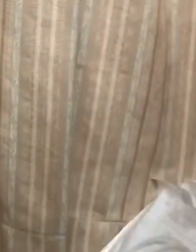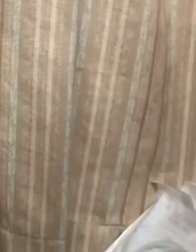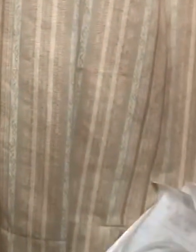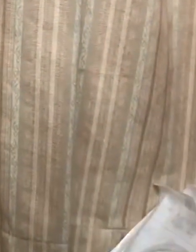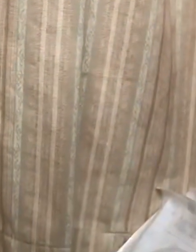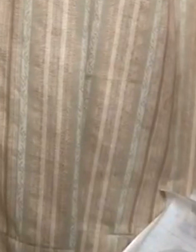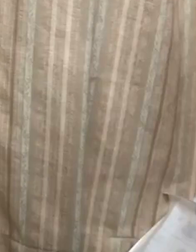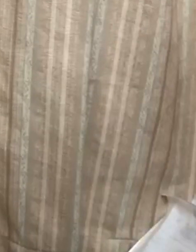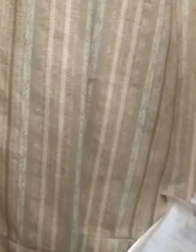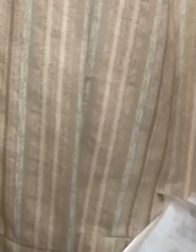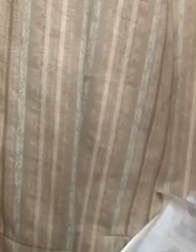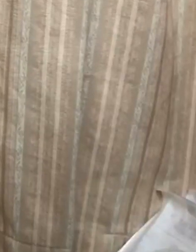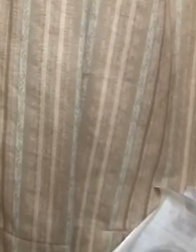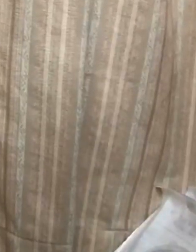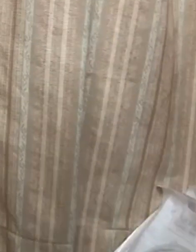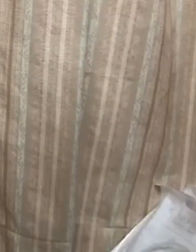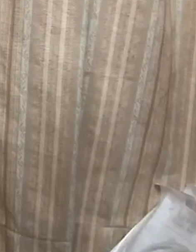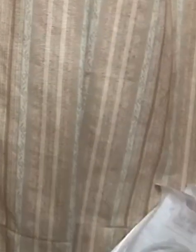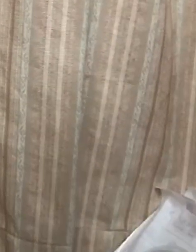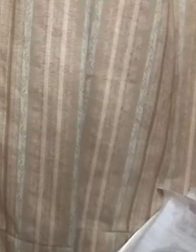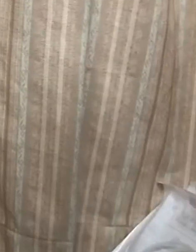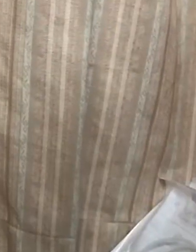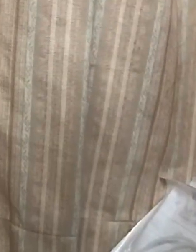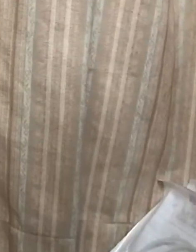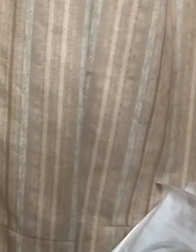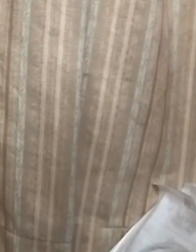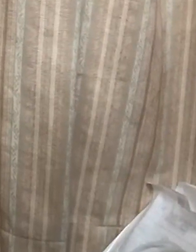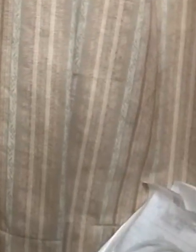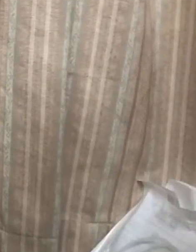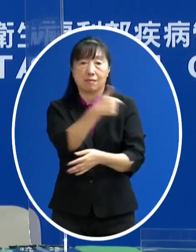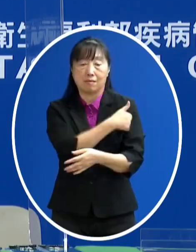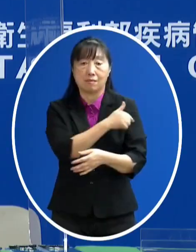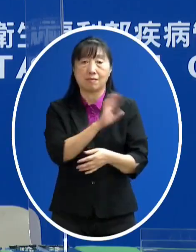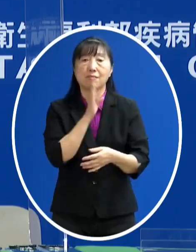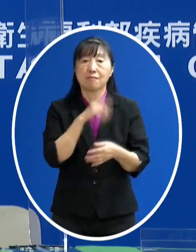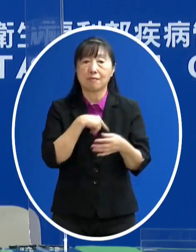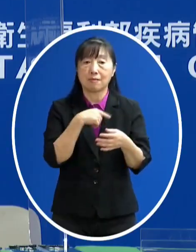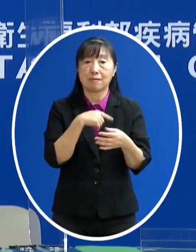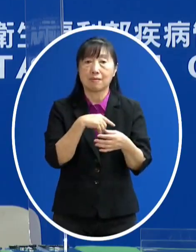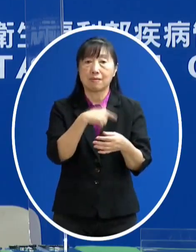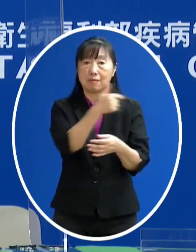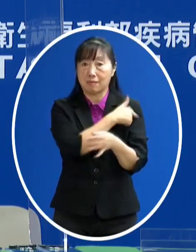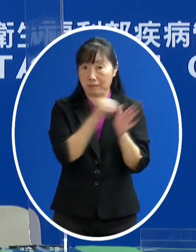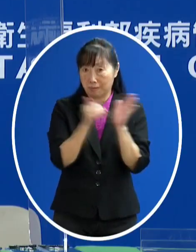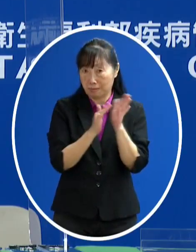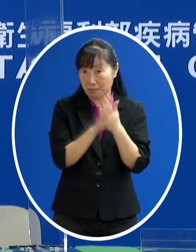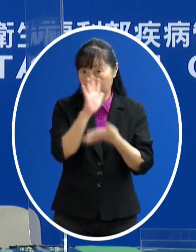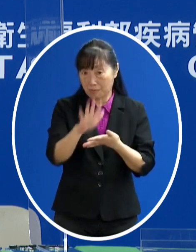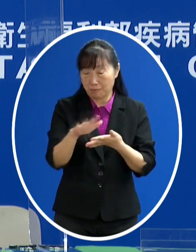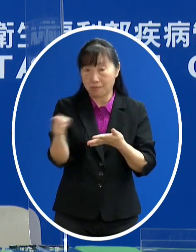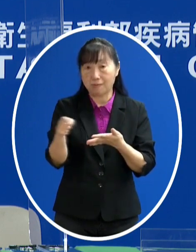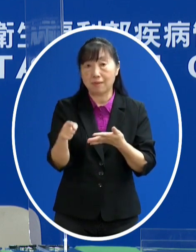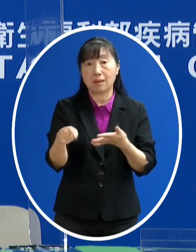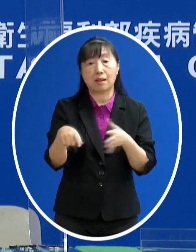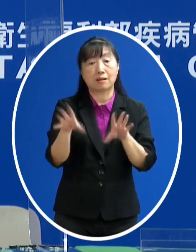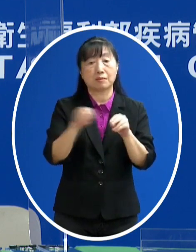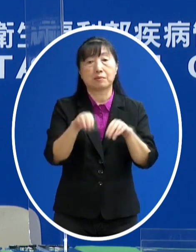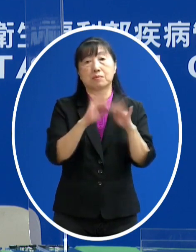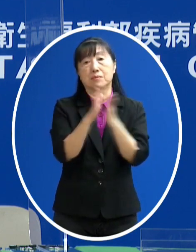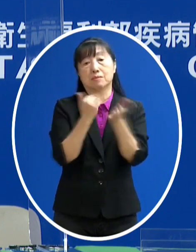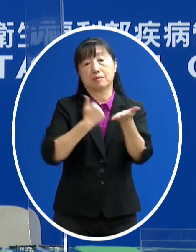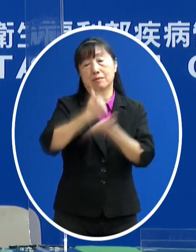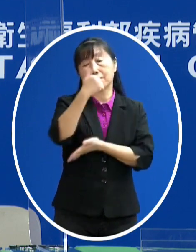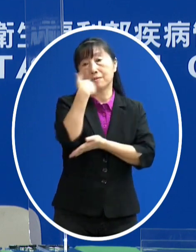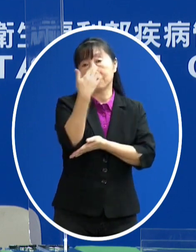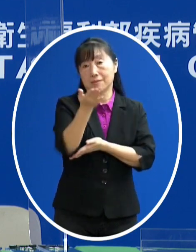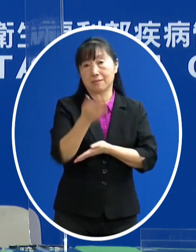使用者哦。那注射完毕之后，还是要将接种的资料上传全国性啊预防